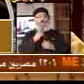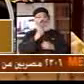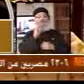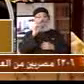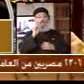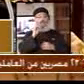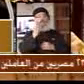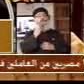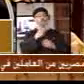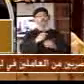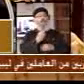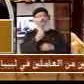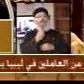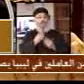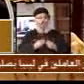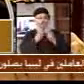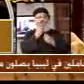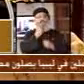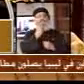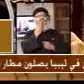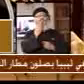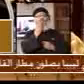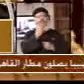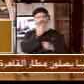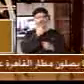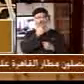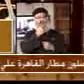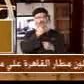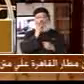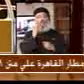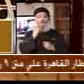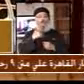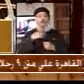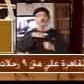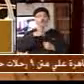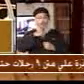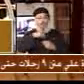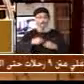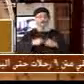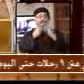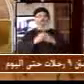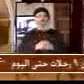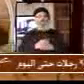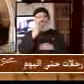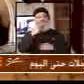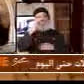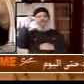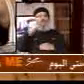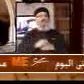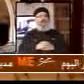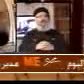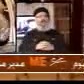مستقلية الحاجة اللي هتحطيها؟ شرحت لكم في مرة سابقة ان كانت زمان العملة